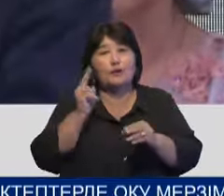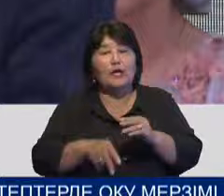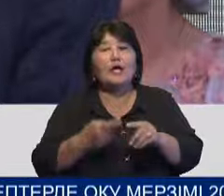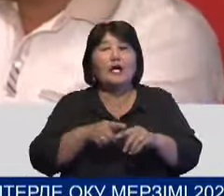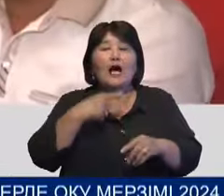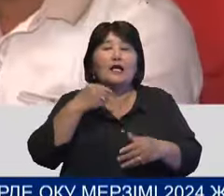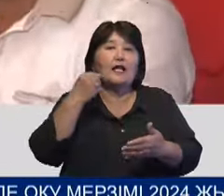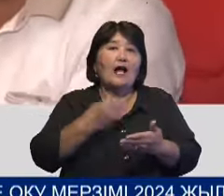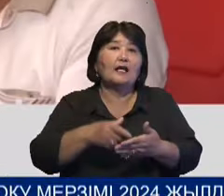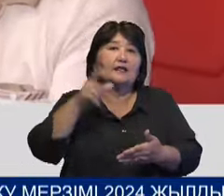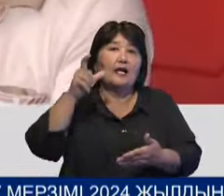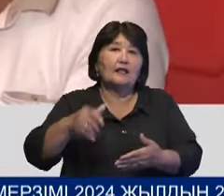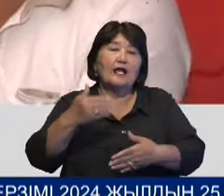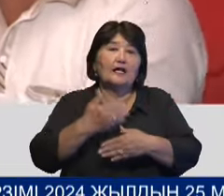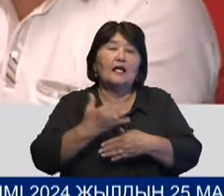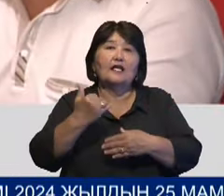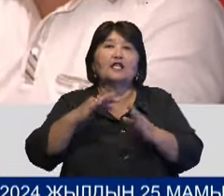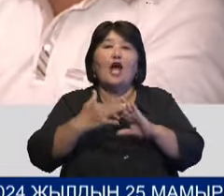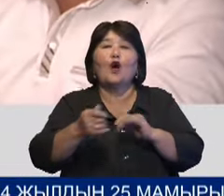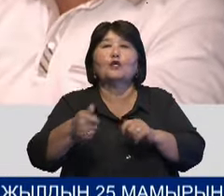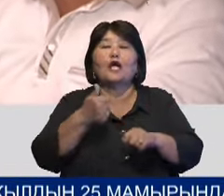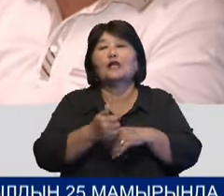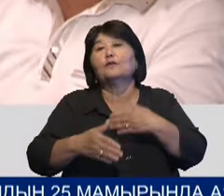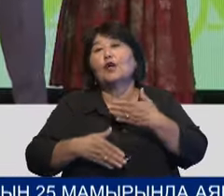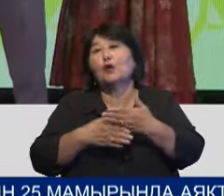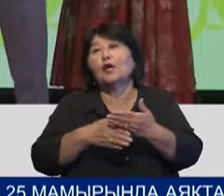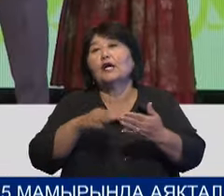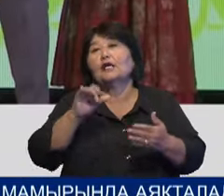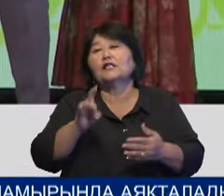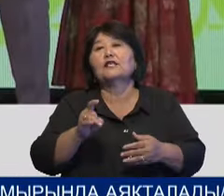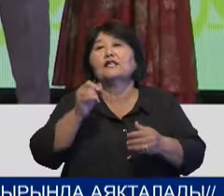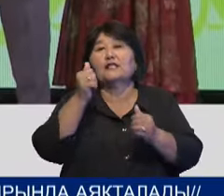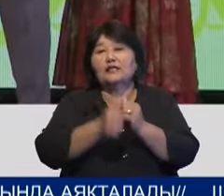кетерлігі асылын ардақтаған кеш енді аудан әкімдігінің қолдауымен жыл сайын